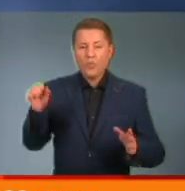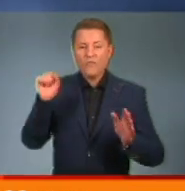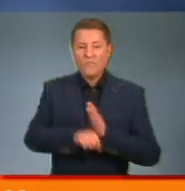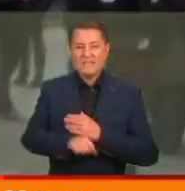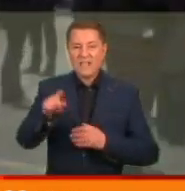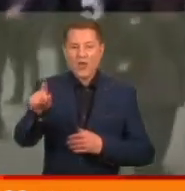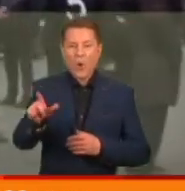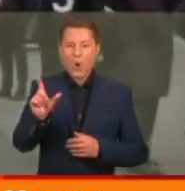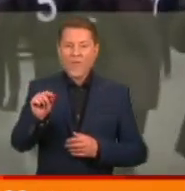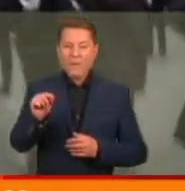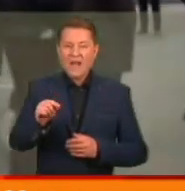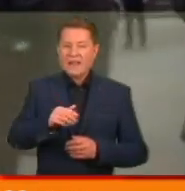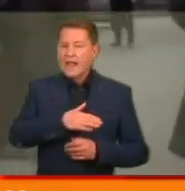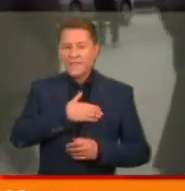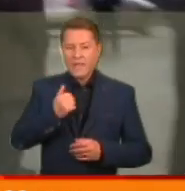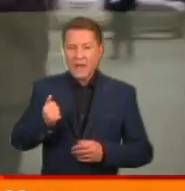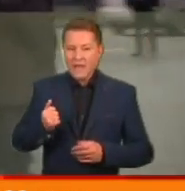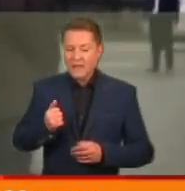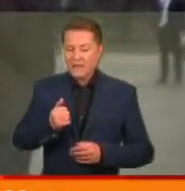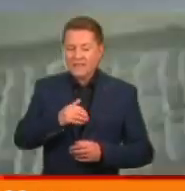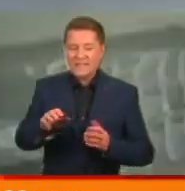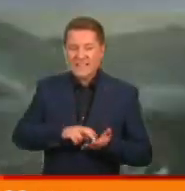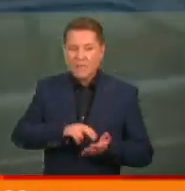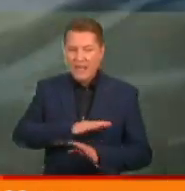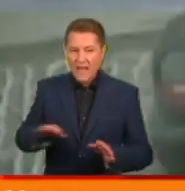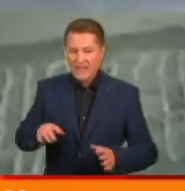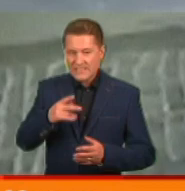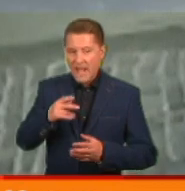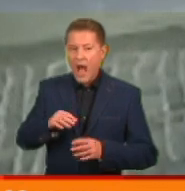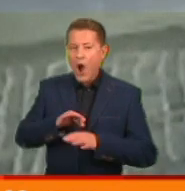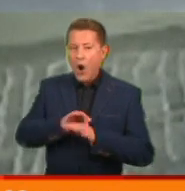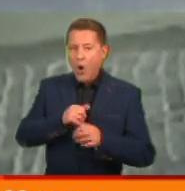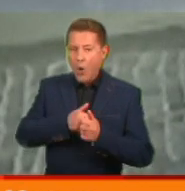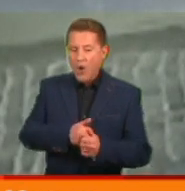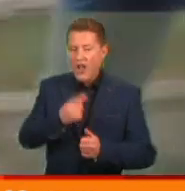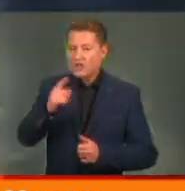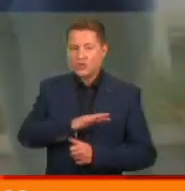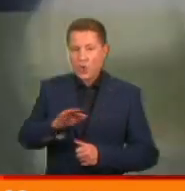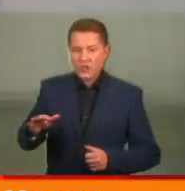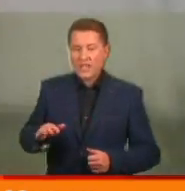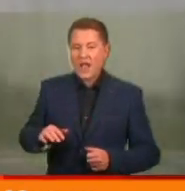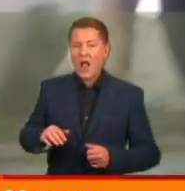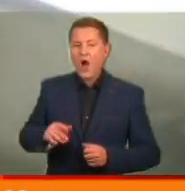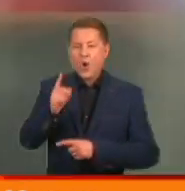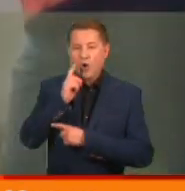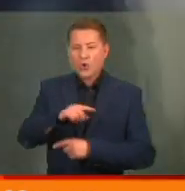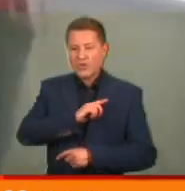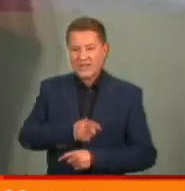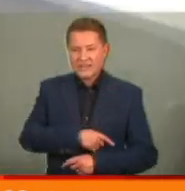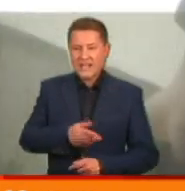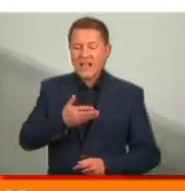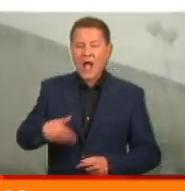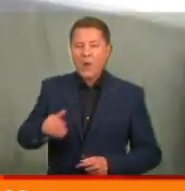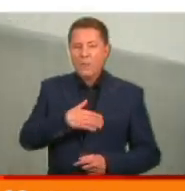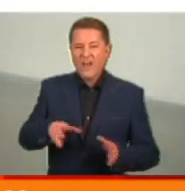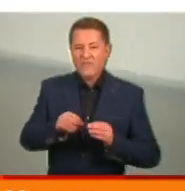його напарник не боялися ока жодних правоохоронних сил навіть після затримання зі зброєю? Ми по миротворцю його відпрацювали.